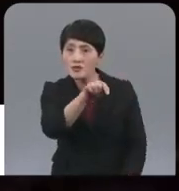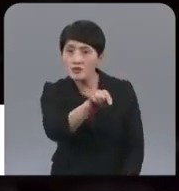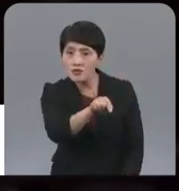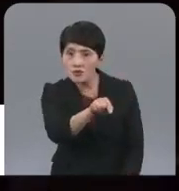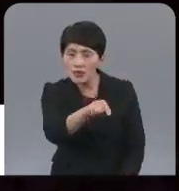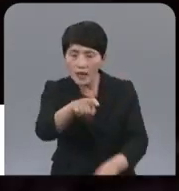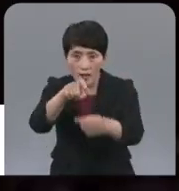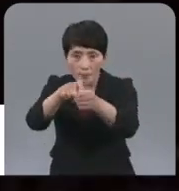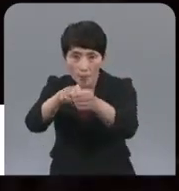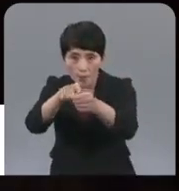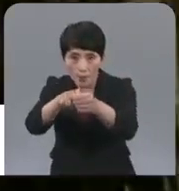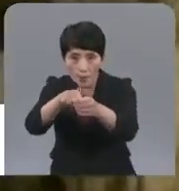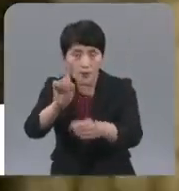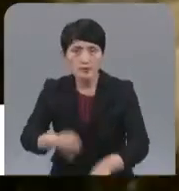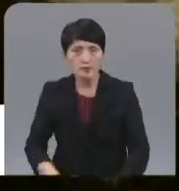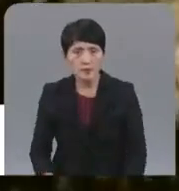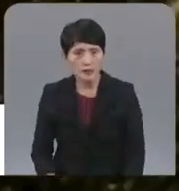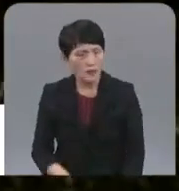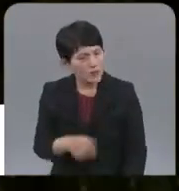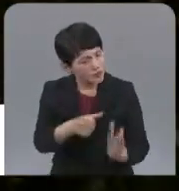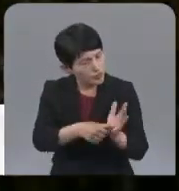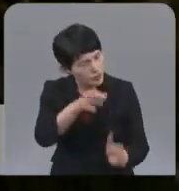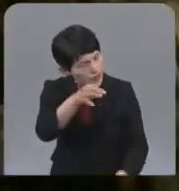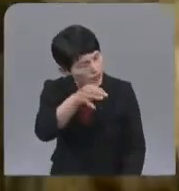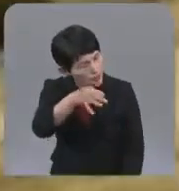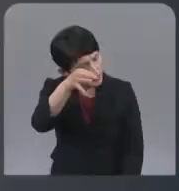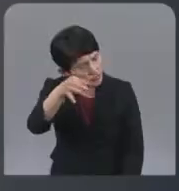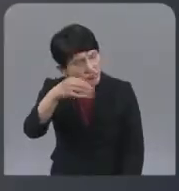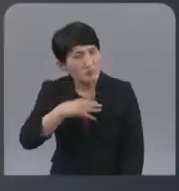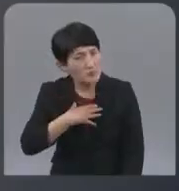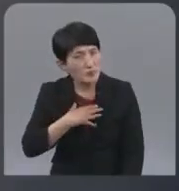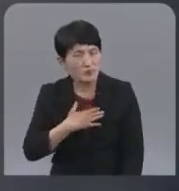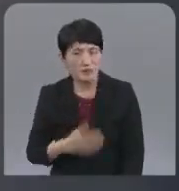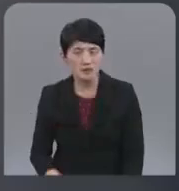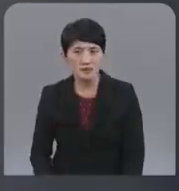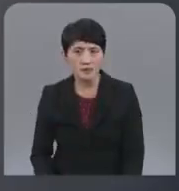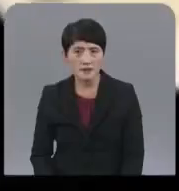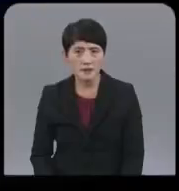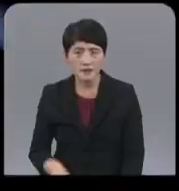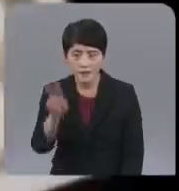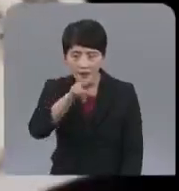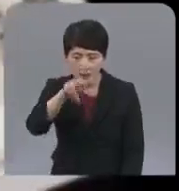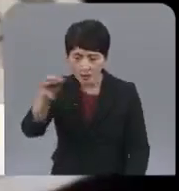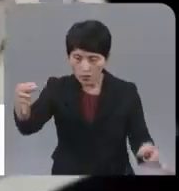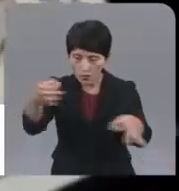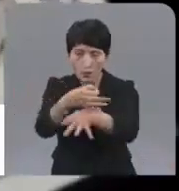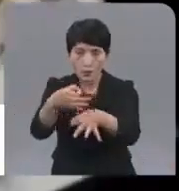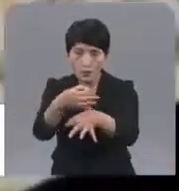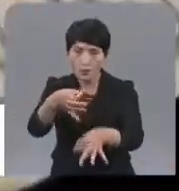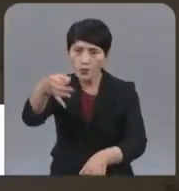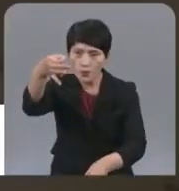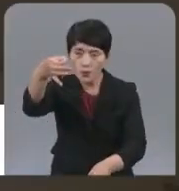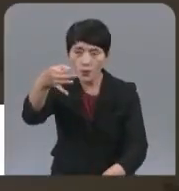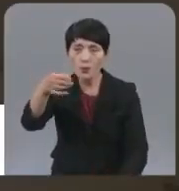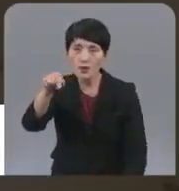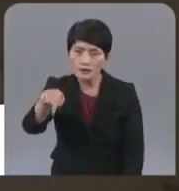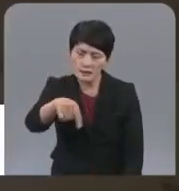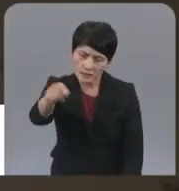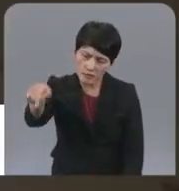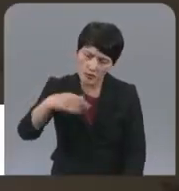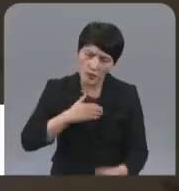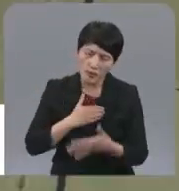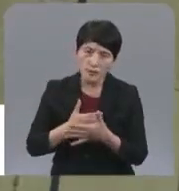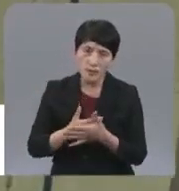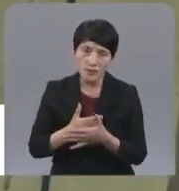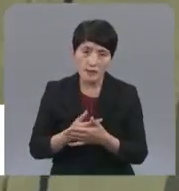后将把重点放在物价稳定上，在较长一段时间内维持紧缩基调。分析认为，该发言旨